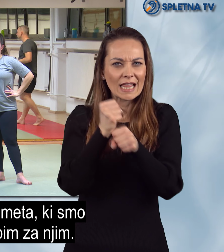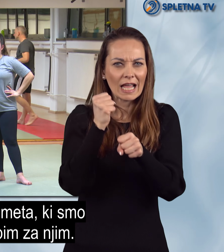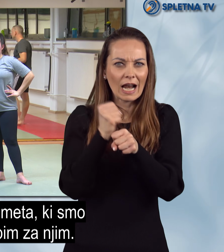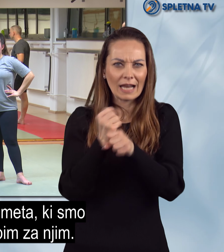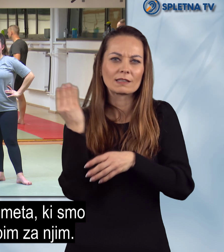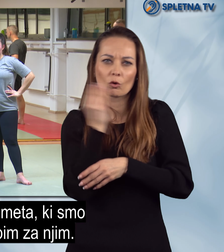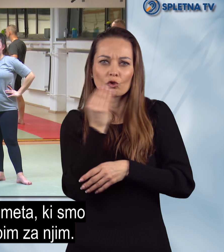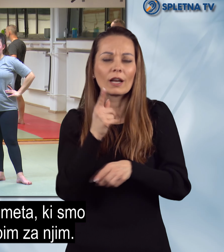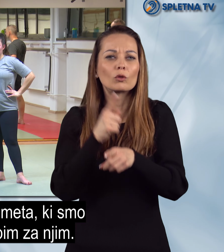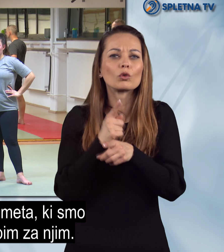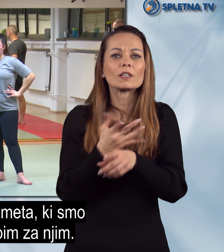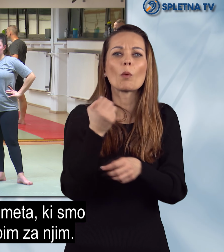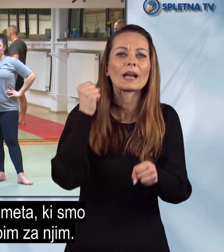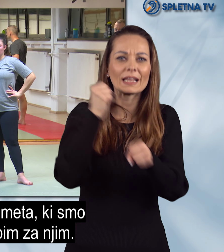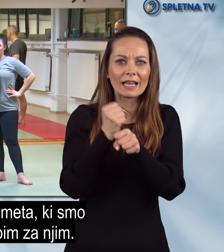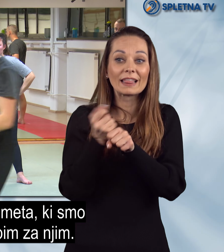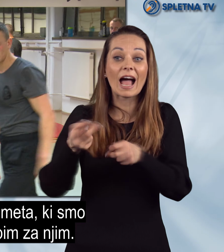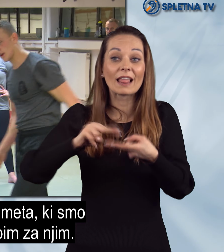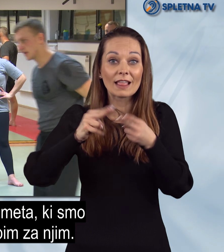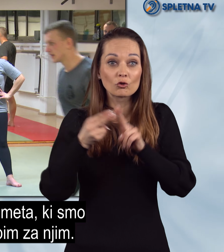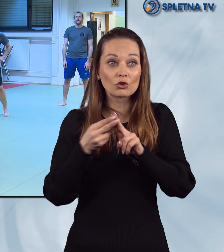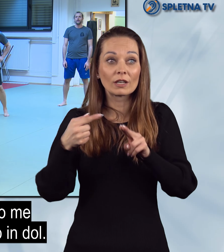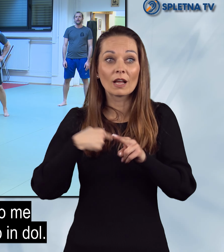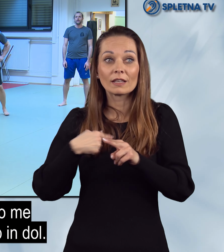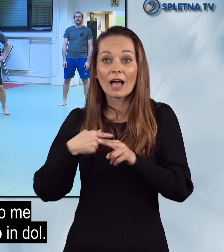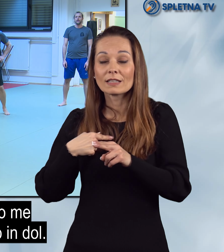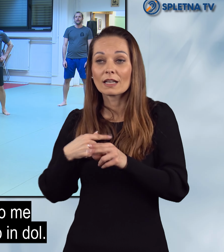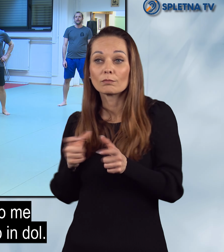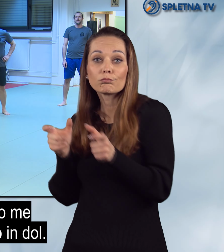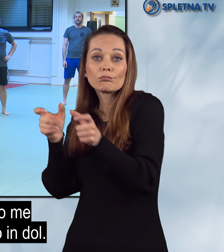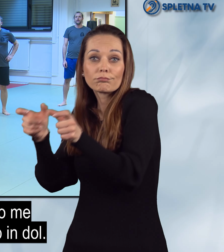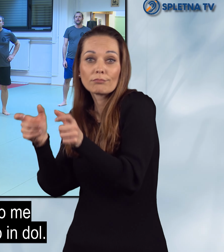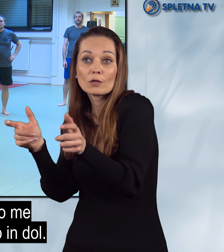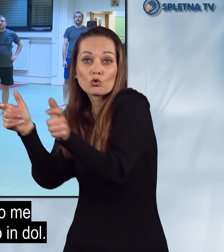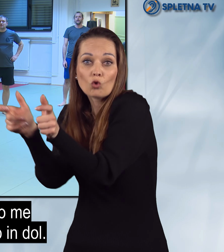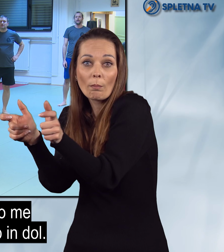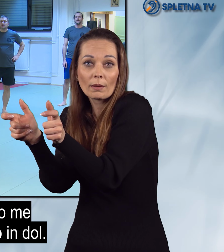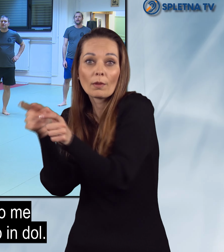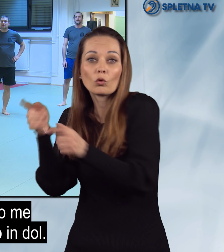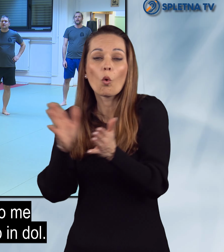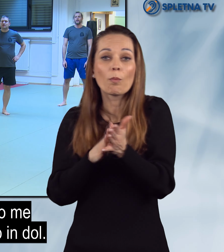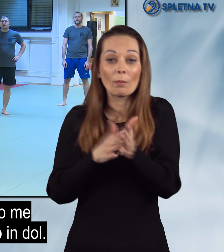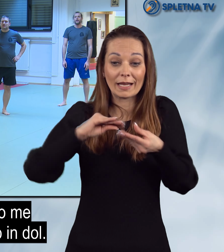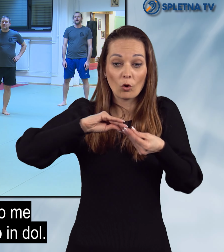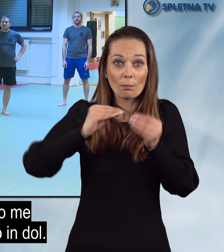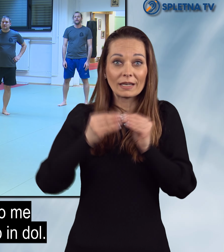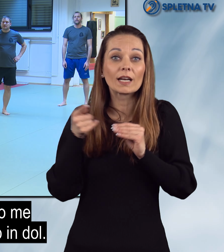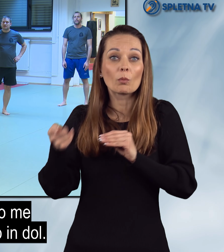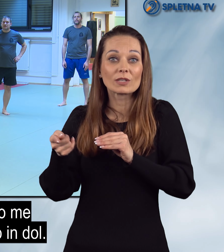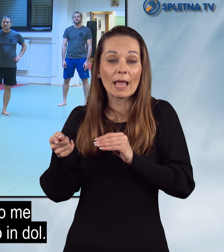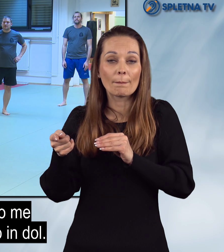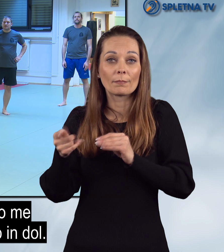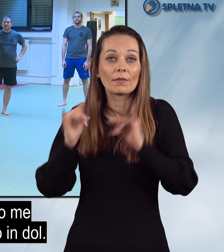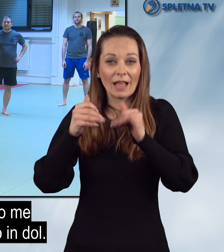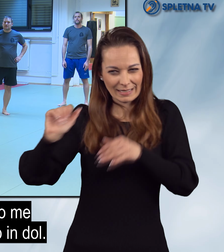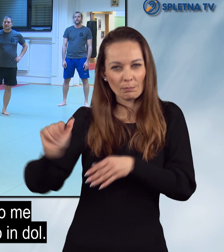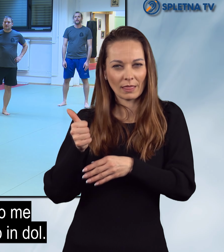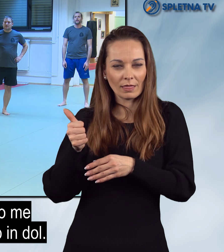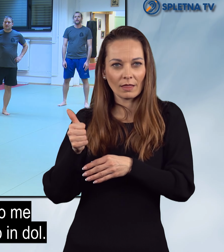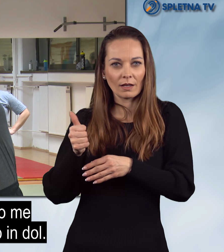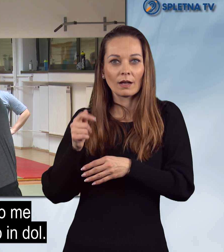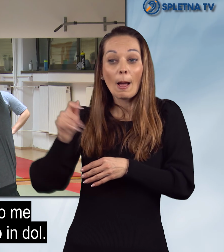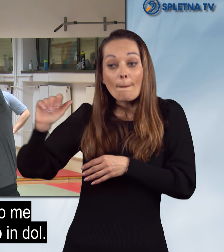kombiniramo z tem. Da še enkrat. Se pravi, prvo, kar je vedno, ko to napada, to, tu. Ok,